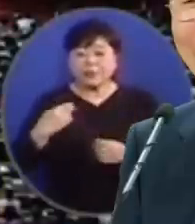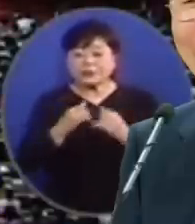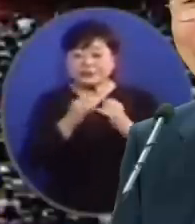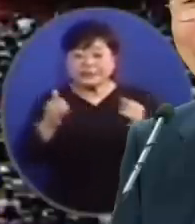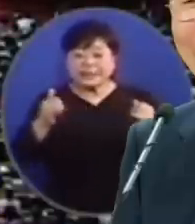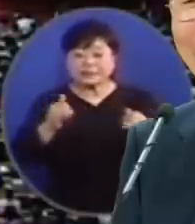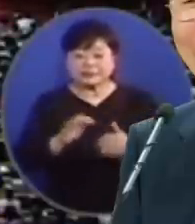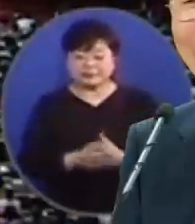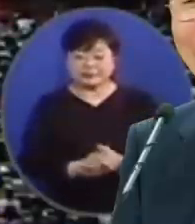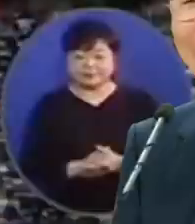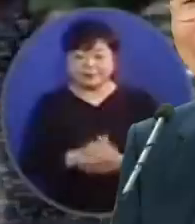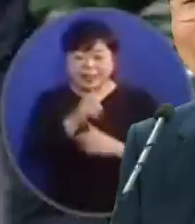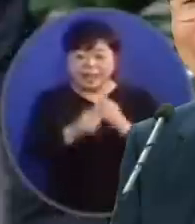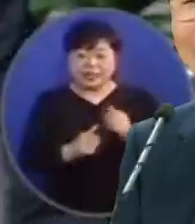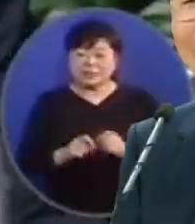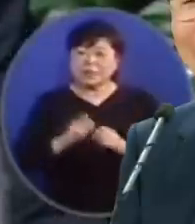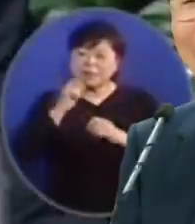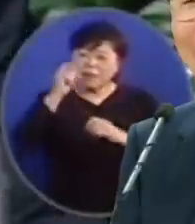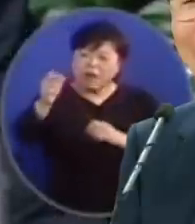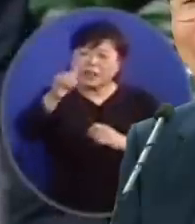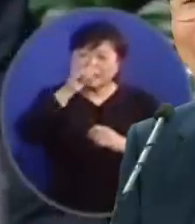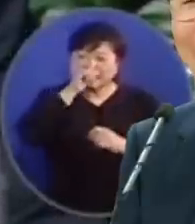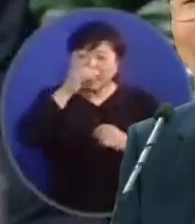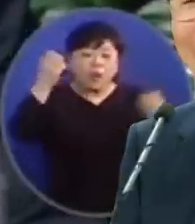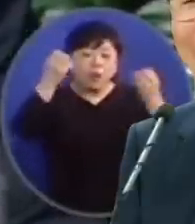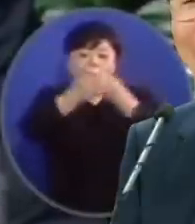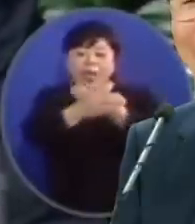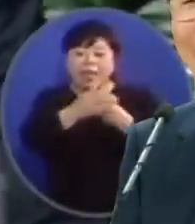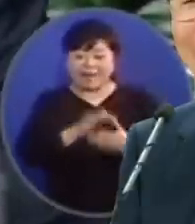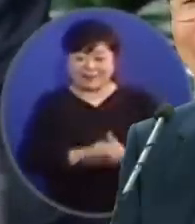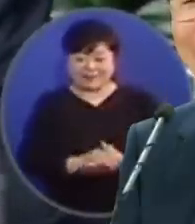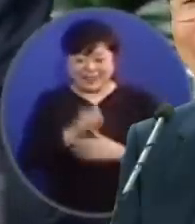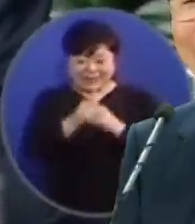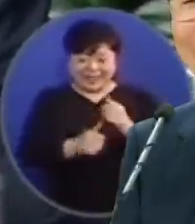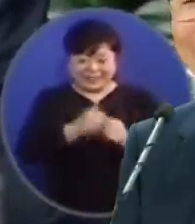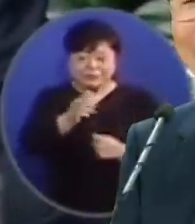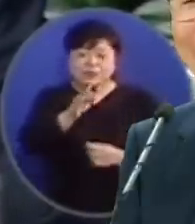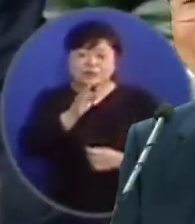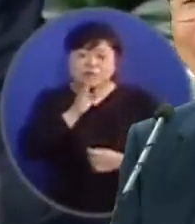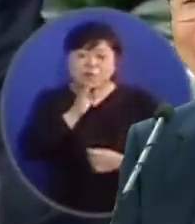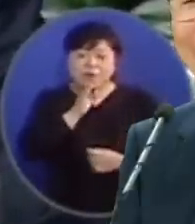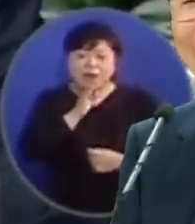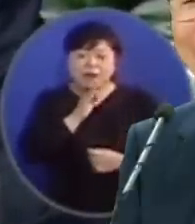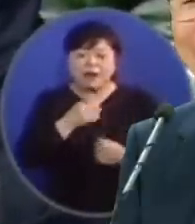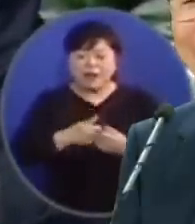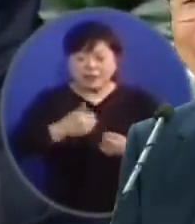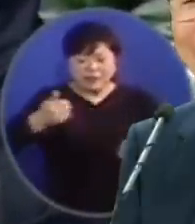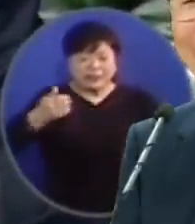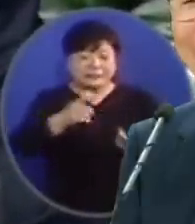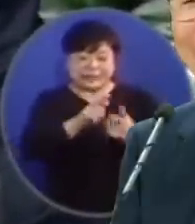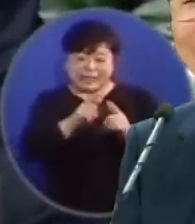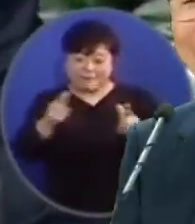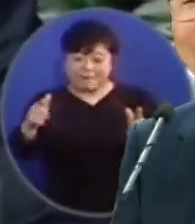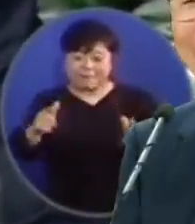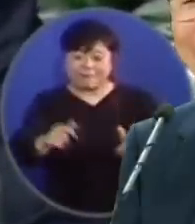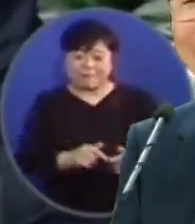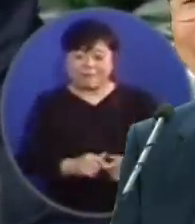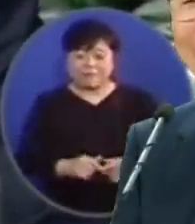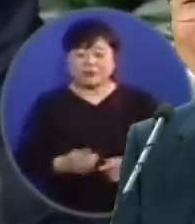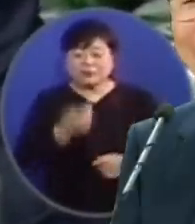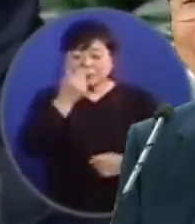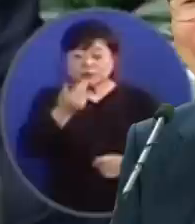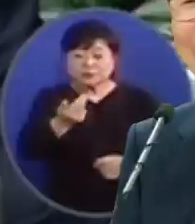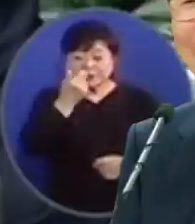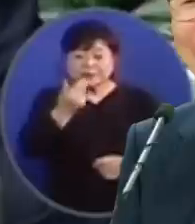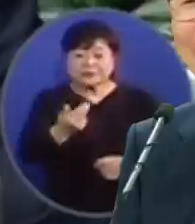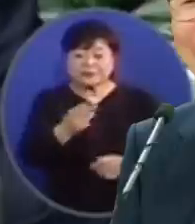사람은 하나님이 구만리 장천에 멀리 계신다고 생각하지만은 하나님은 실제로 우리에게서 멀리 떠나다 계시지 않고 우리가 숨쉬는